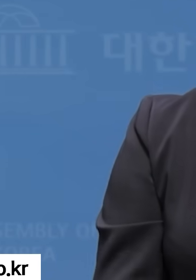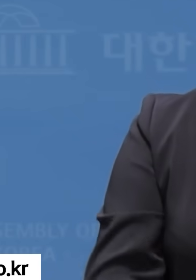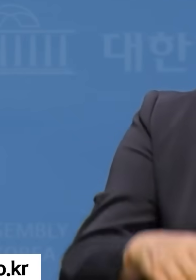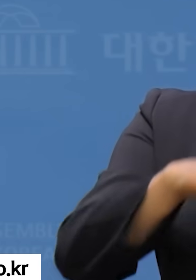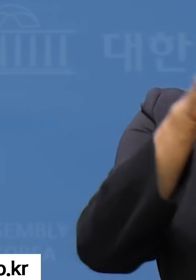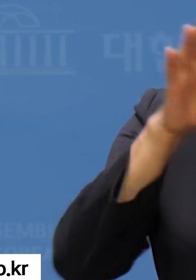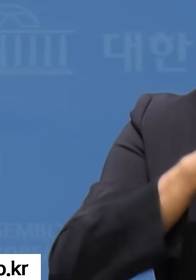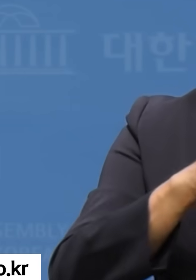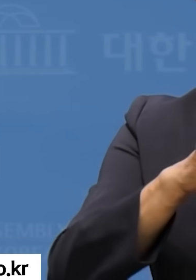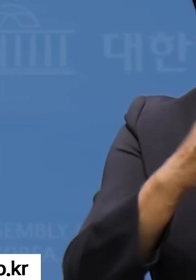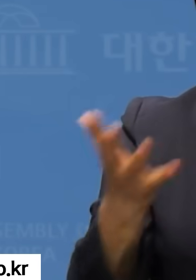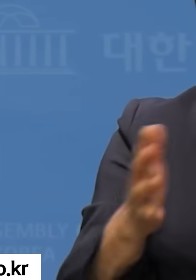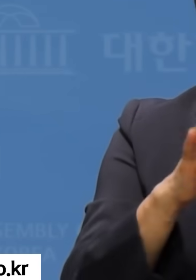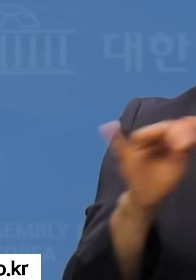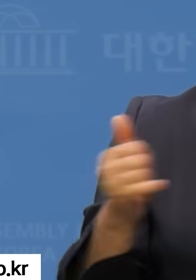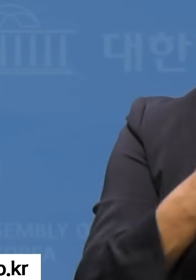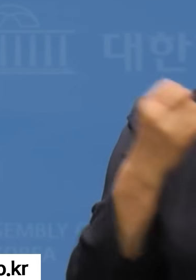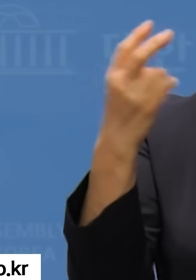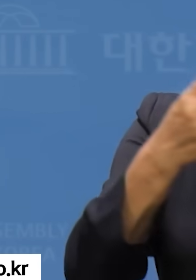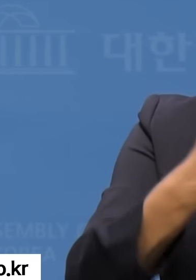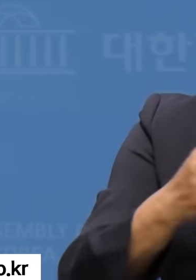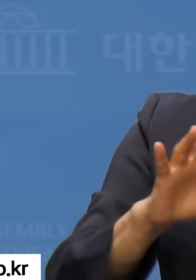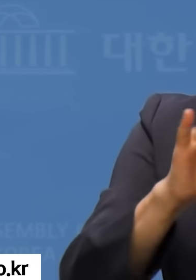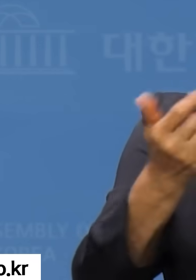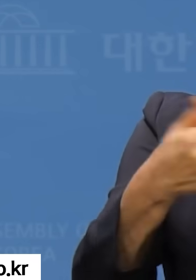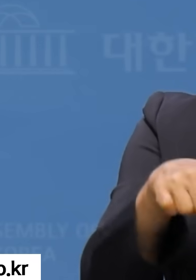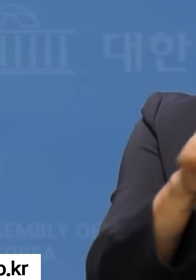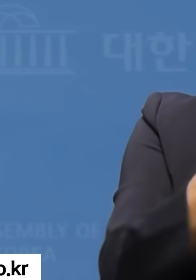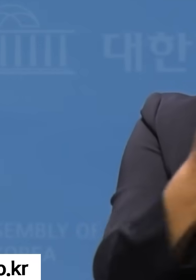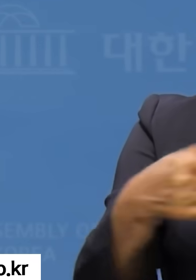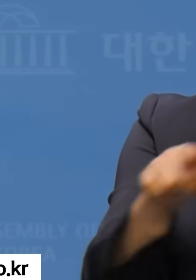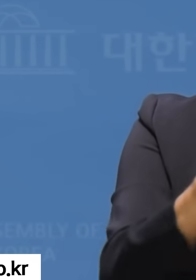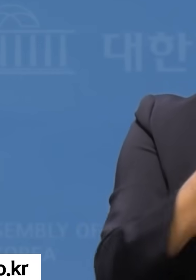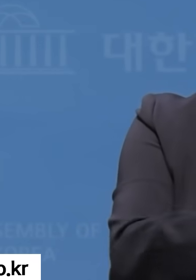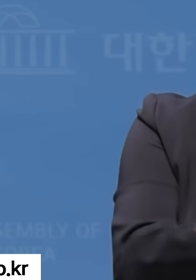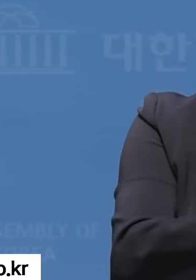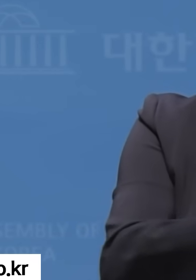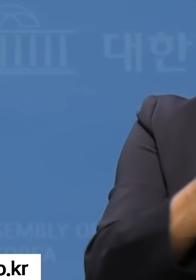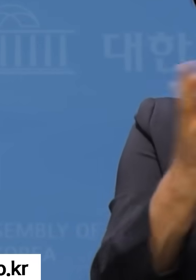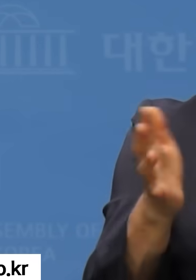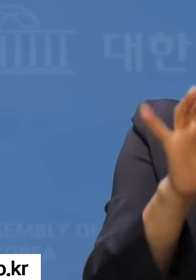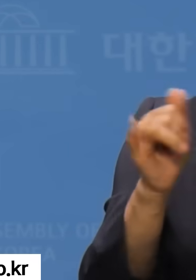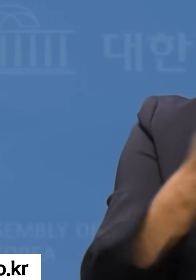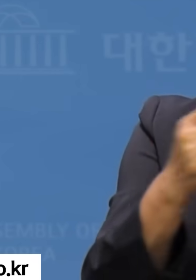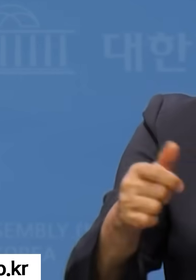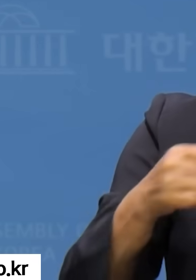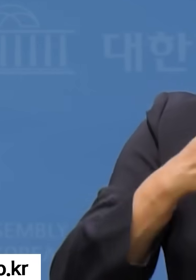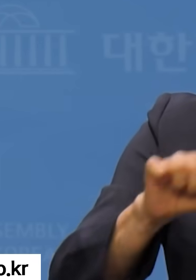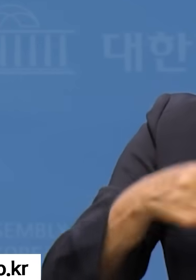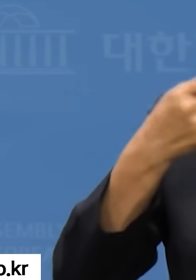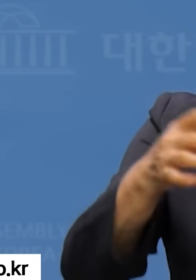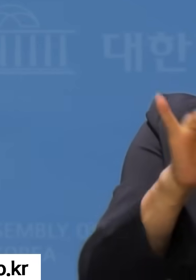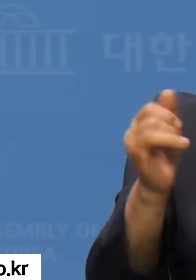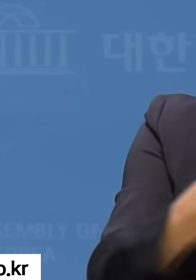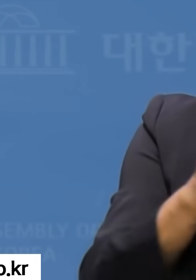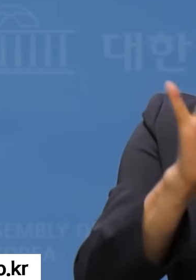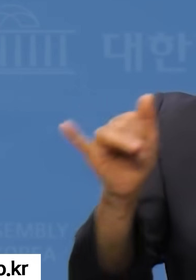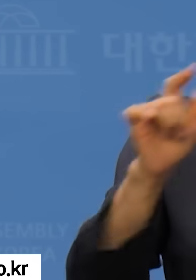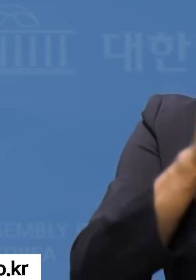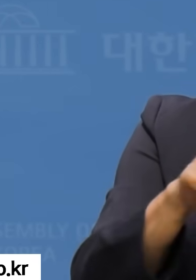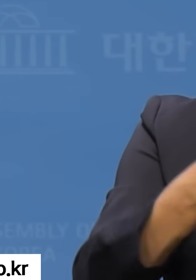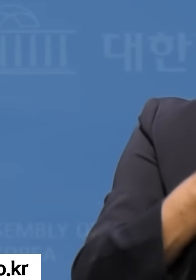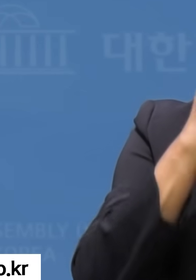북한에 의해 희생된 분들 그리고 호국 영령과 그 유족, 참전 장병 그리고 국민에